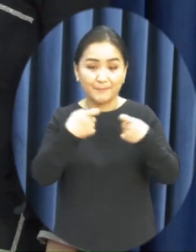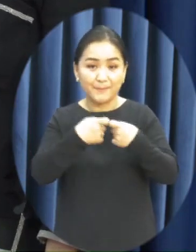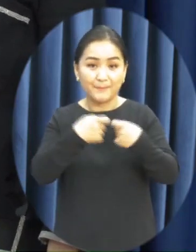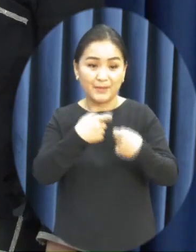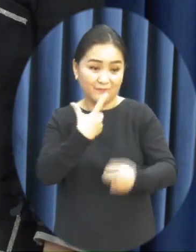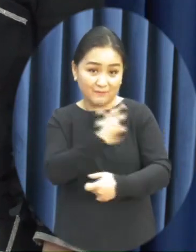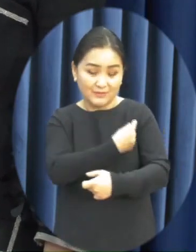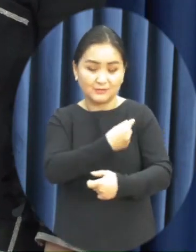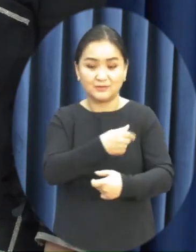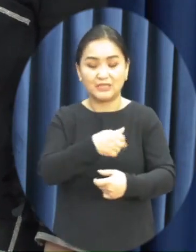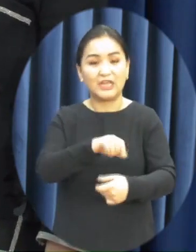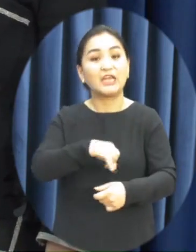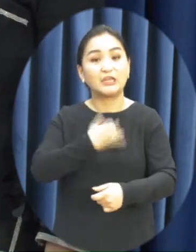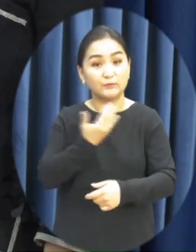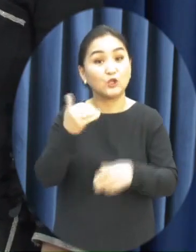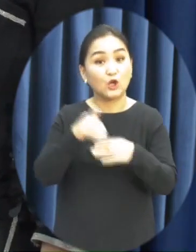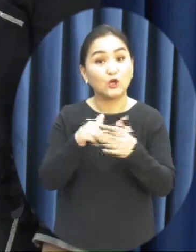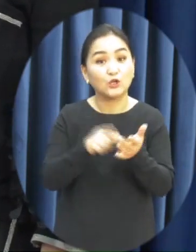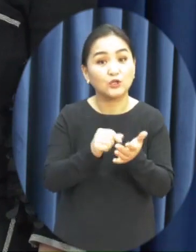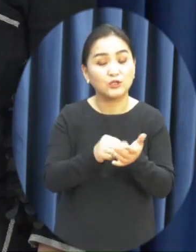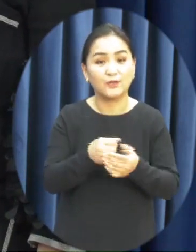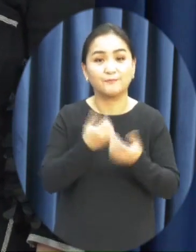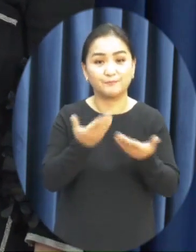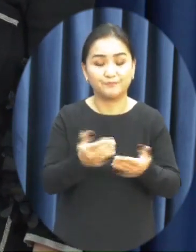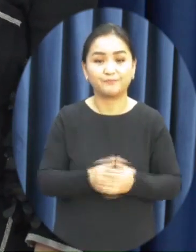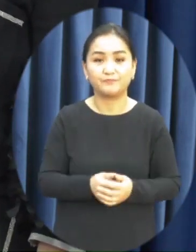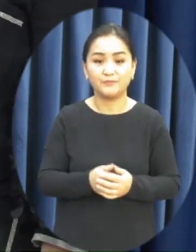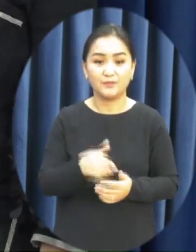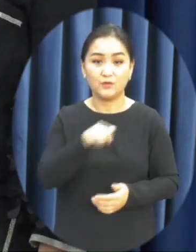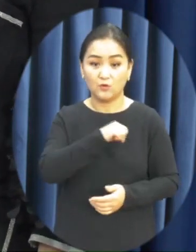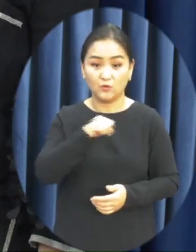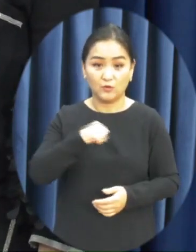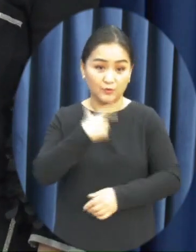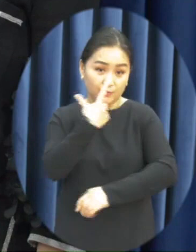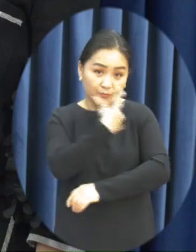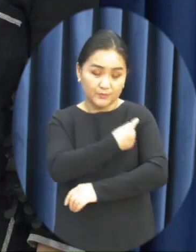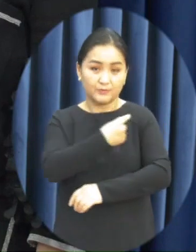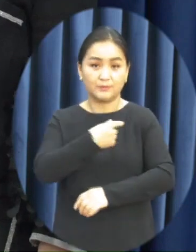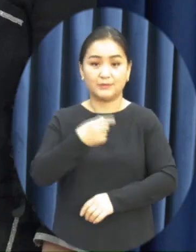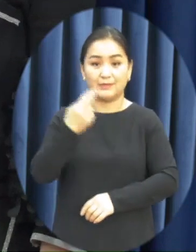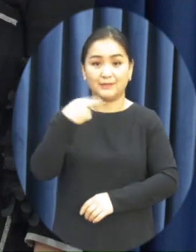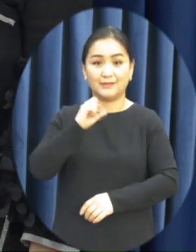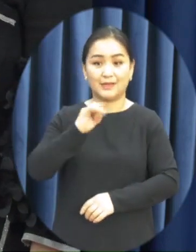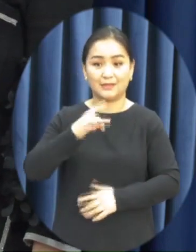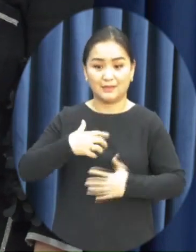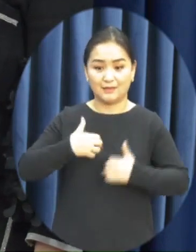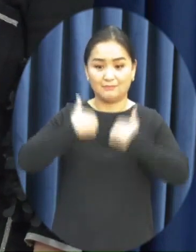ཀིན ཀིན རིན མིན པཏི སྐེས སྤྤེུག པའི པའི སྤིད དང ཁག པའི གསུས ཁག ཁག པའི